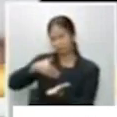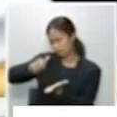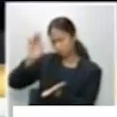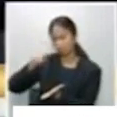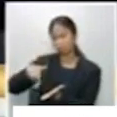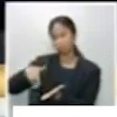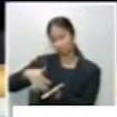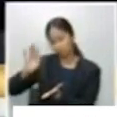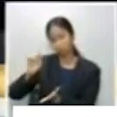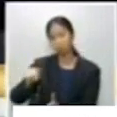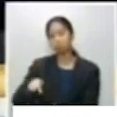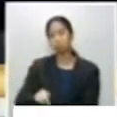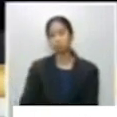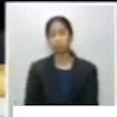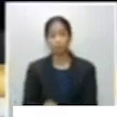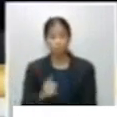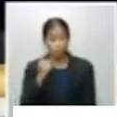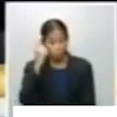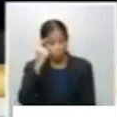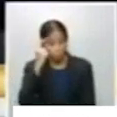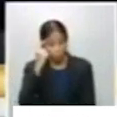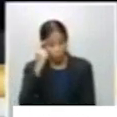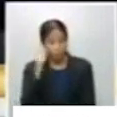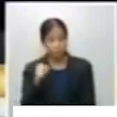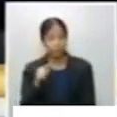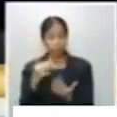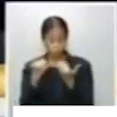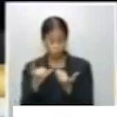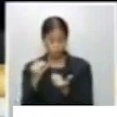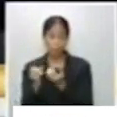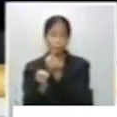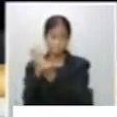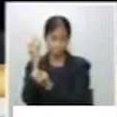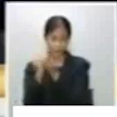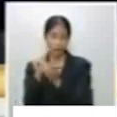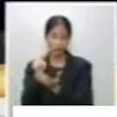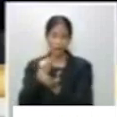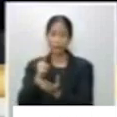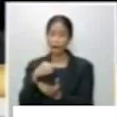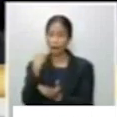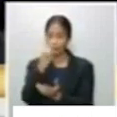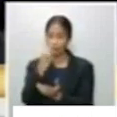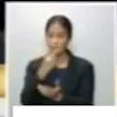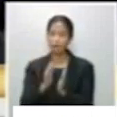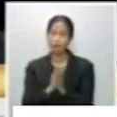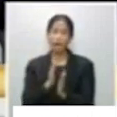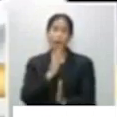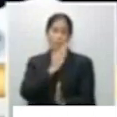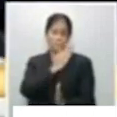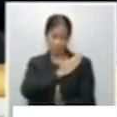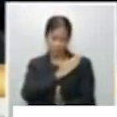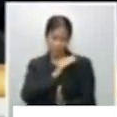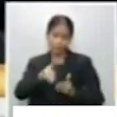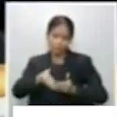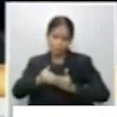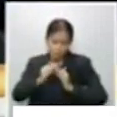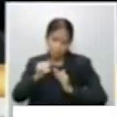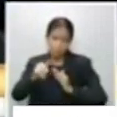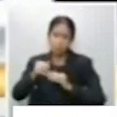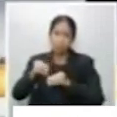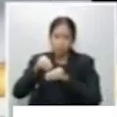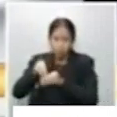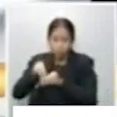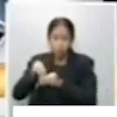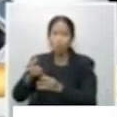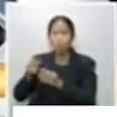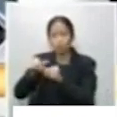ประธานครับรู้ไหมว่าป่าทุกวันนี้อยู่ได้เพราะพระตั้งสำนักสงฆ์ใครมาทำอะไรไม่ได้ท่านไ